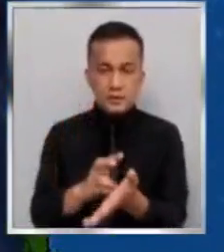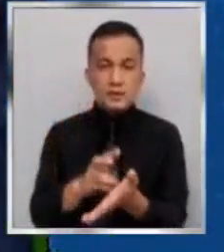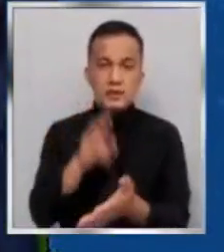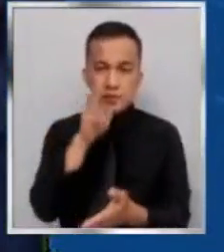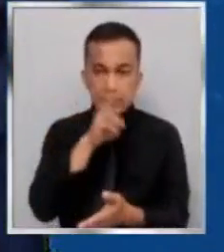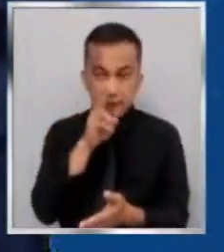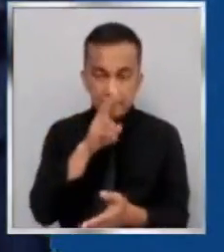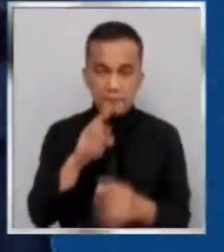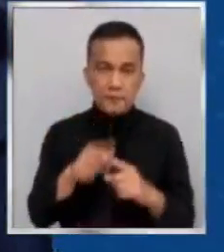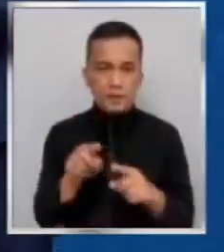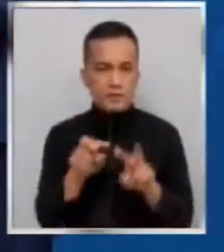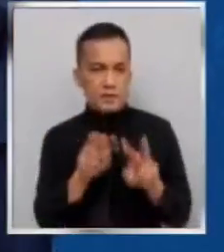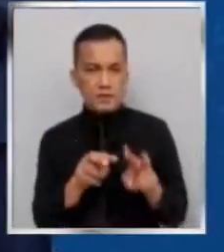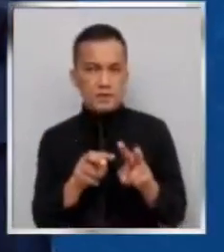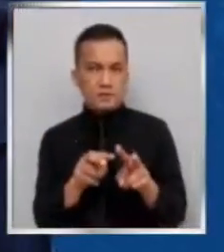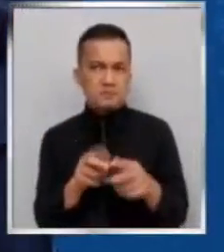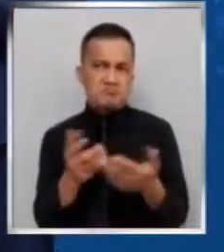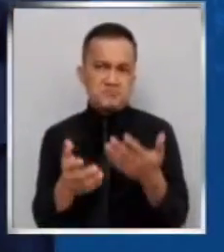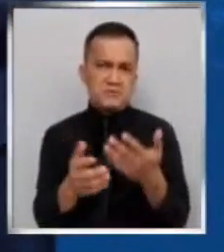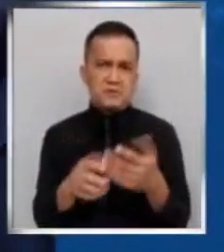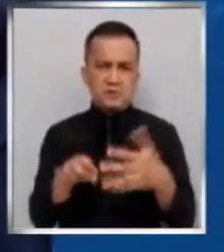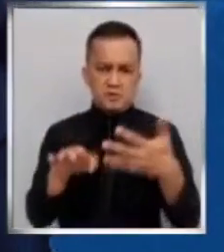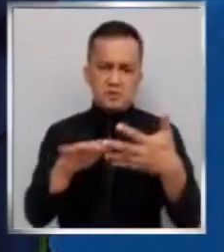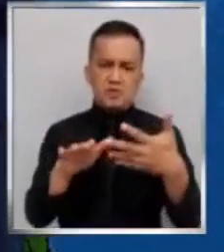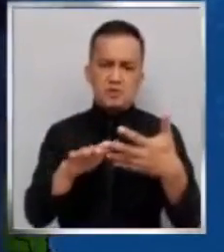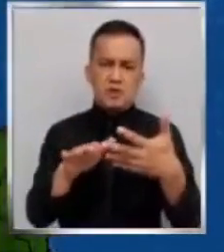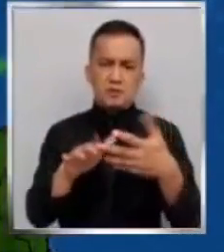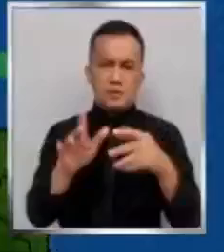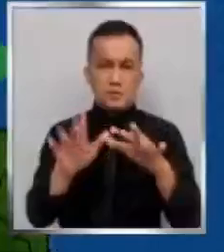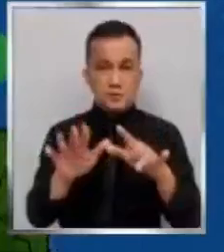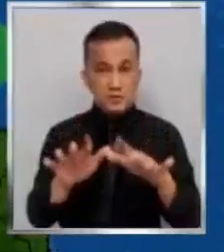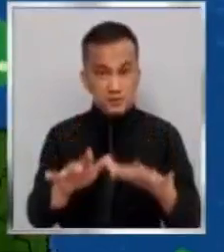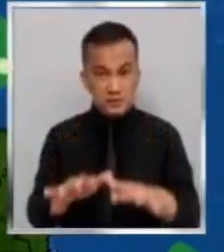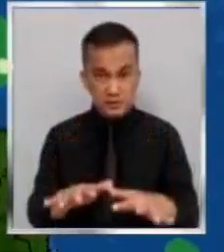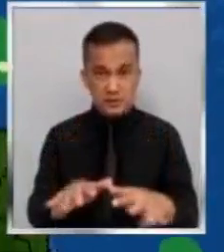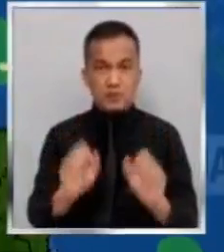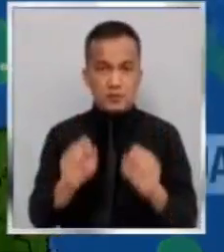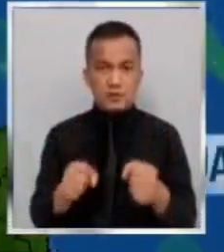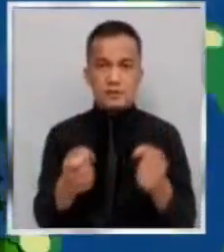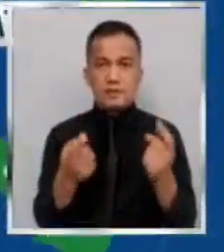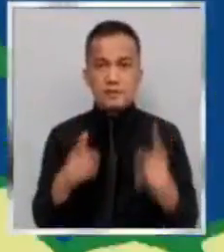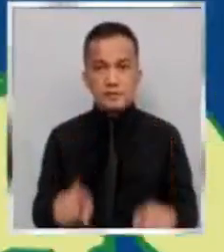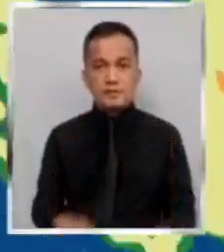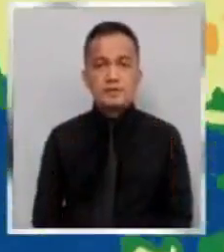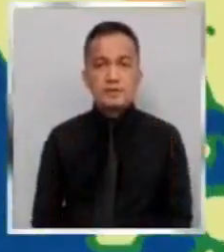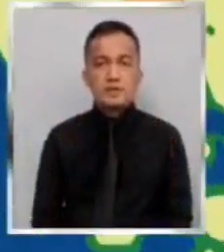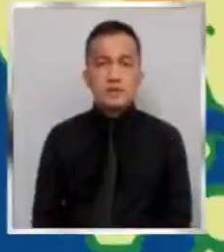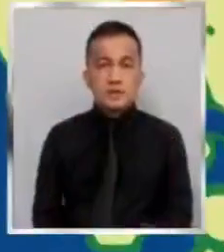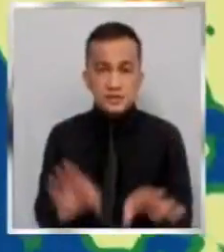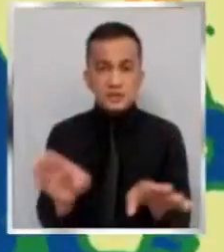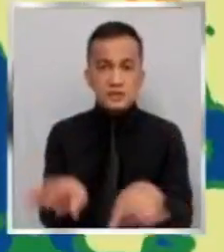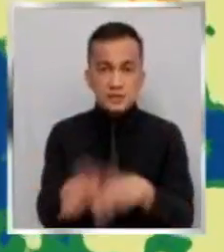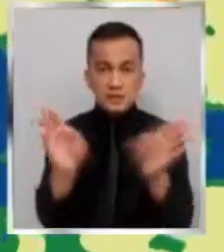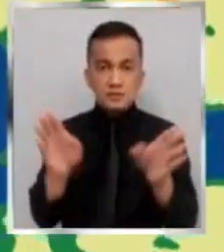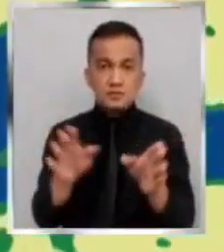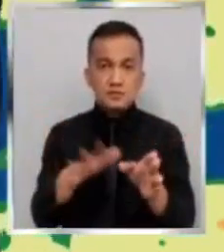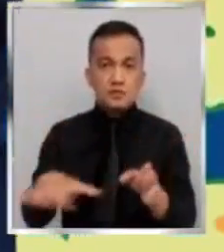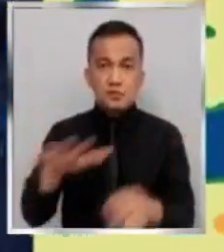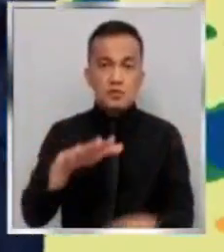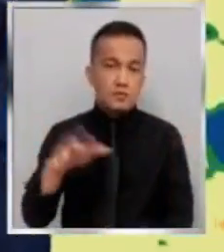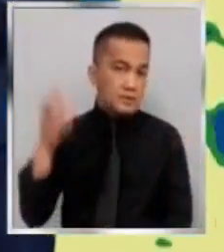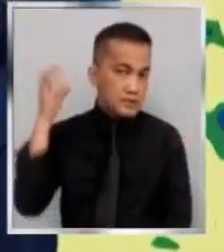nyo, mga hanggang katamtamang pag-ulan lamang yung posibleng maranasan. Ganyan din sa buong Mindanao, pero may mga